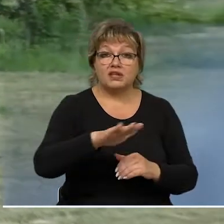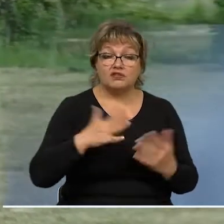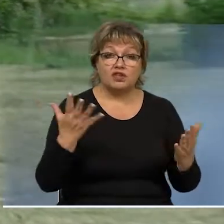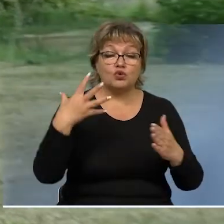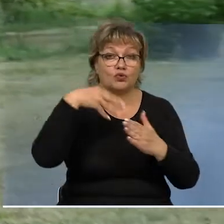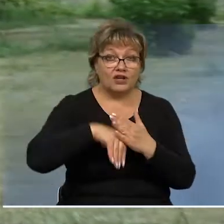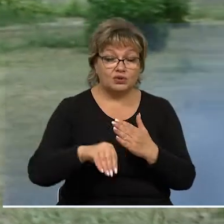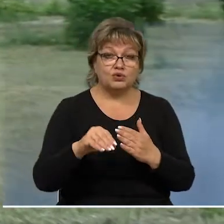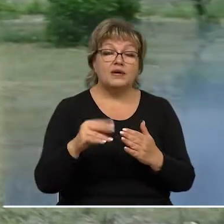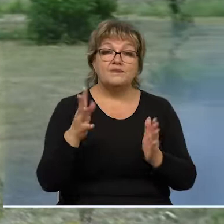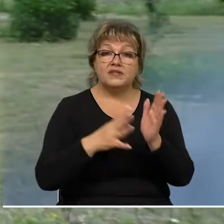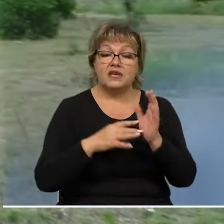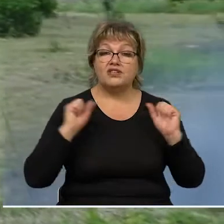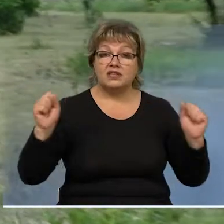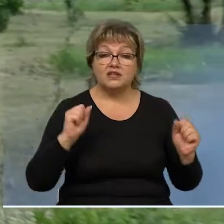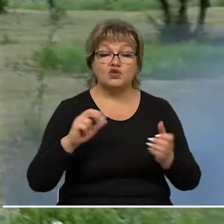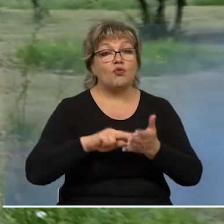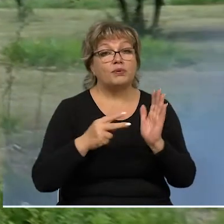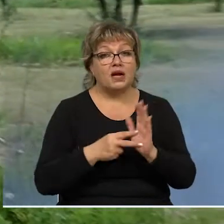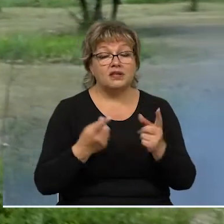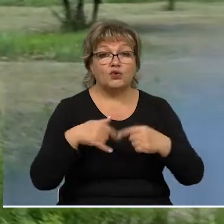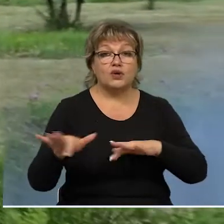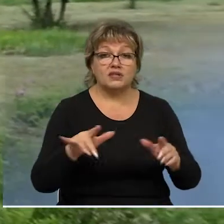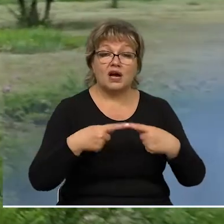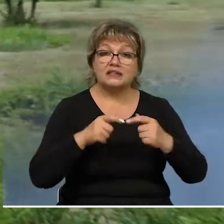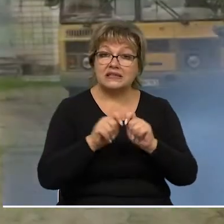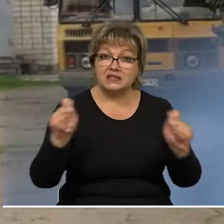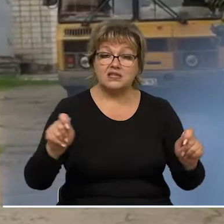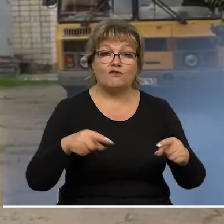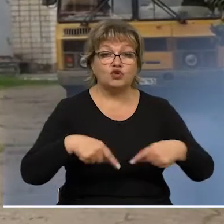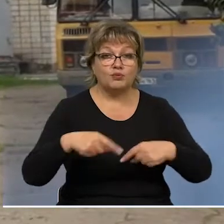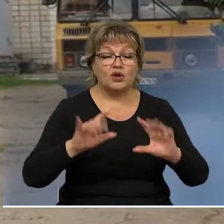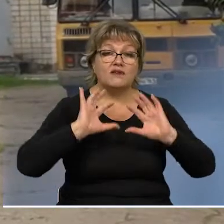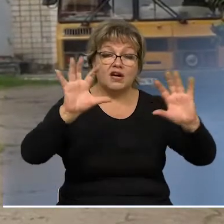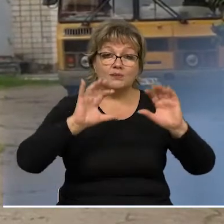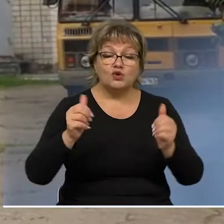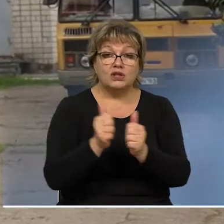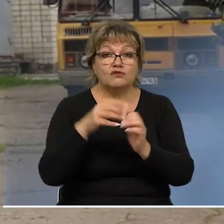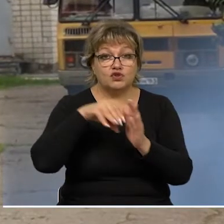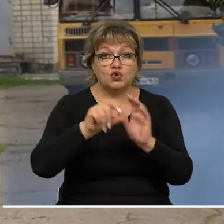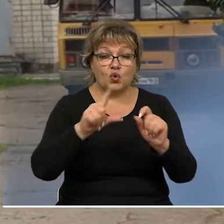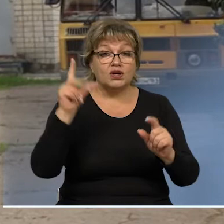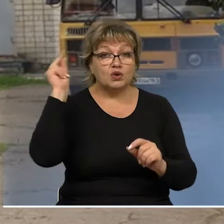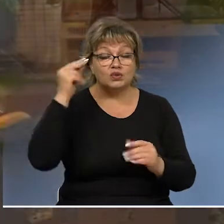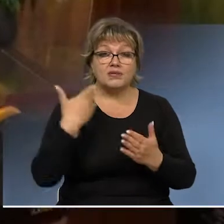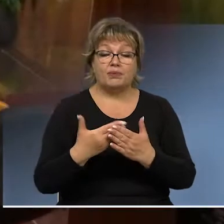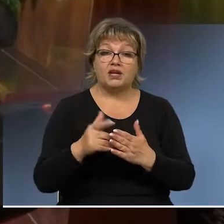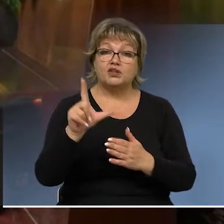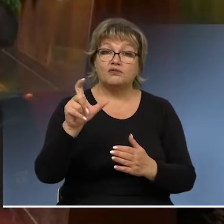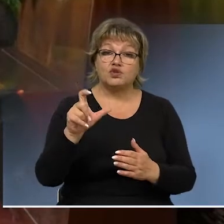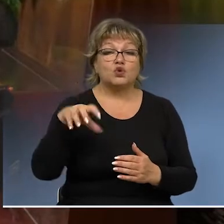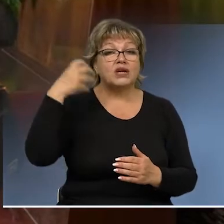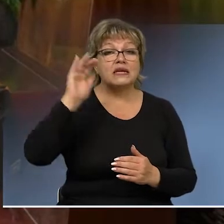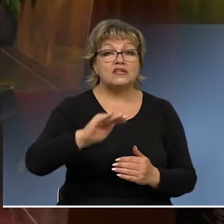спортивной площадки в которую войдут 9 тренажеров планов у организаторов открытия футбольных волейбольных секций при школе где